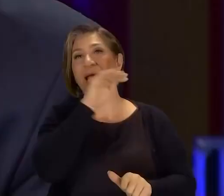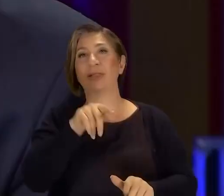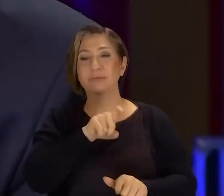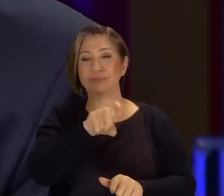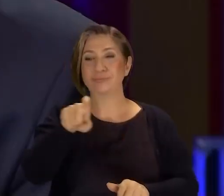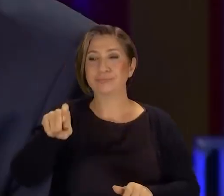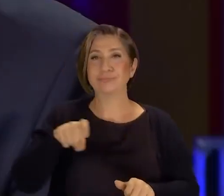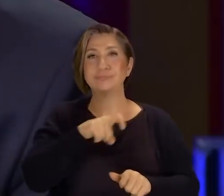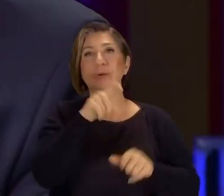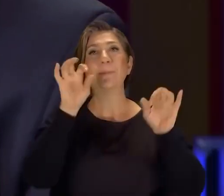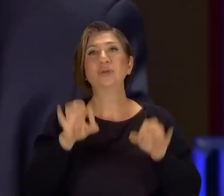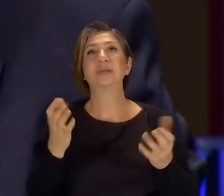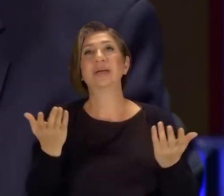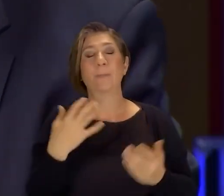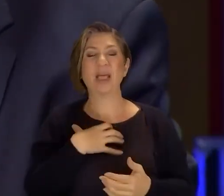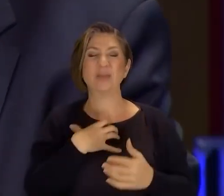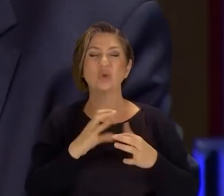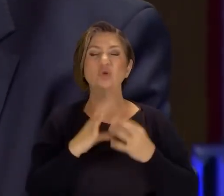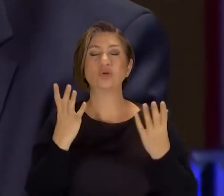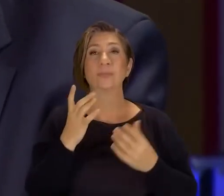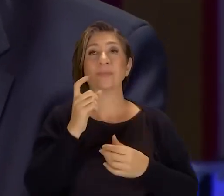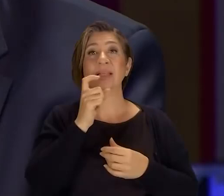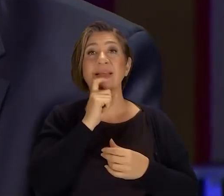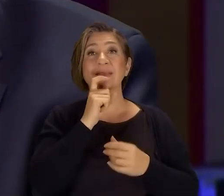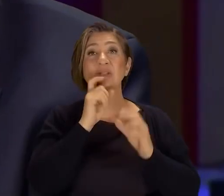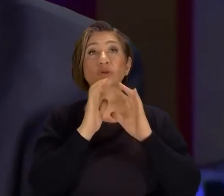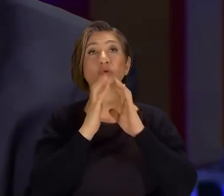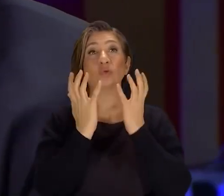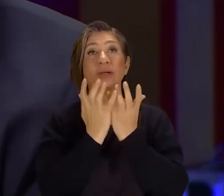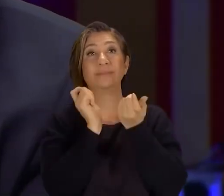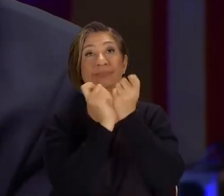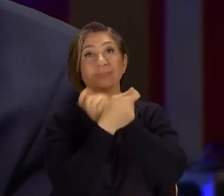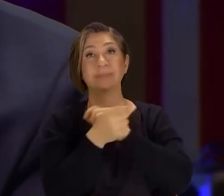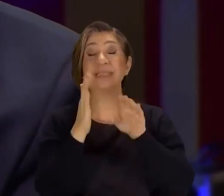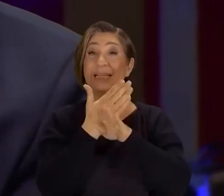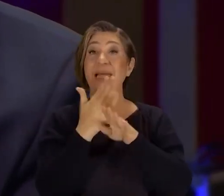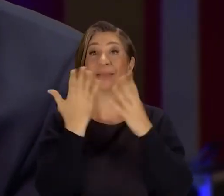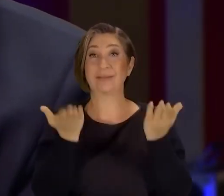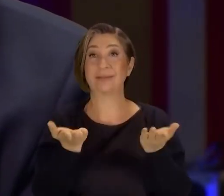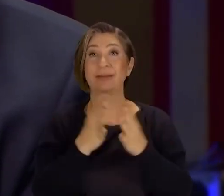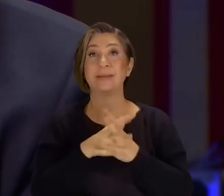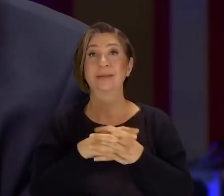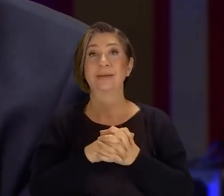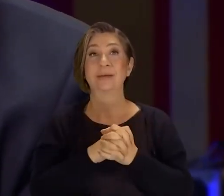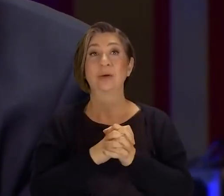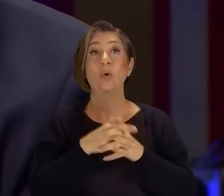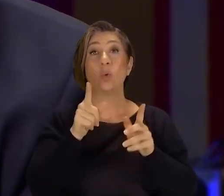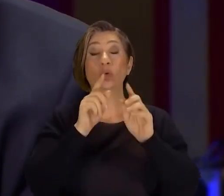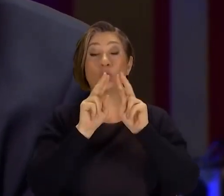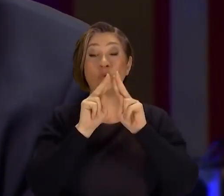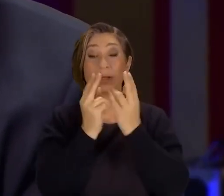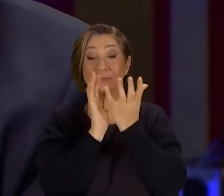oldu morlu çözdüm kendimce neden köye yanlış küreselleşmek ten kaynaklanıyor ve o